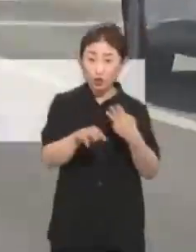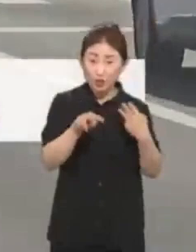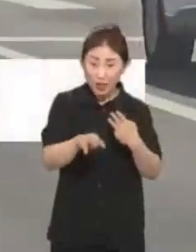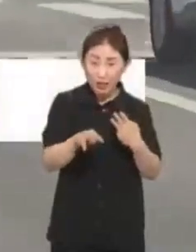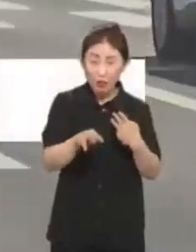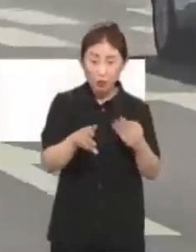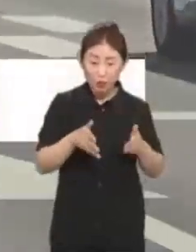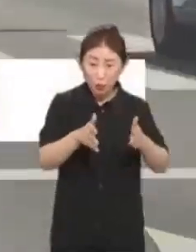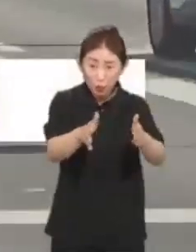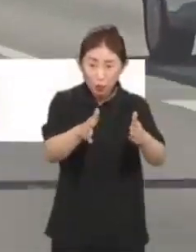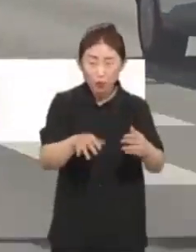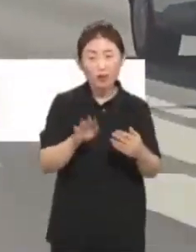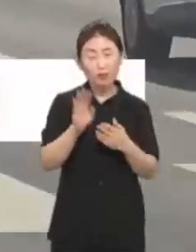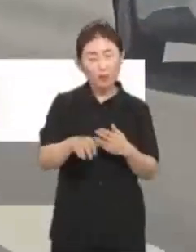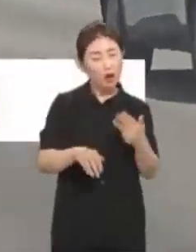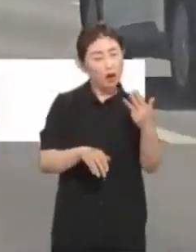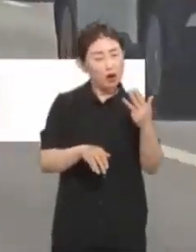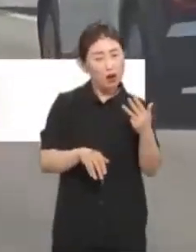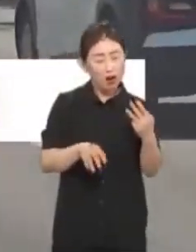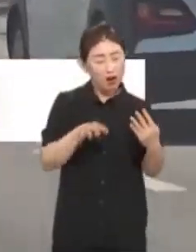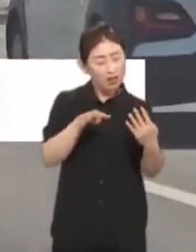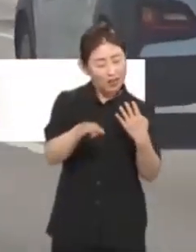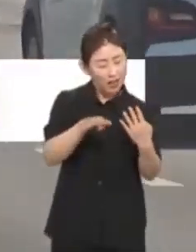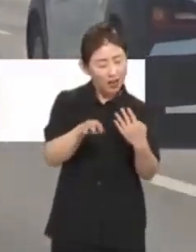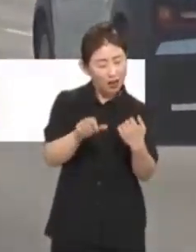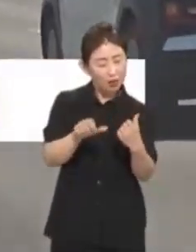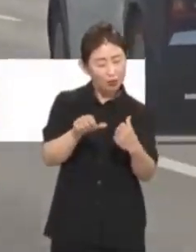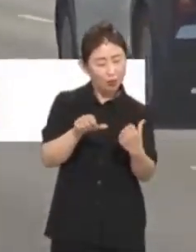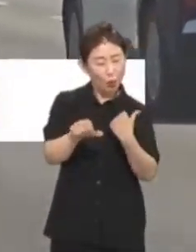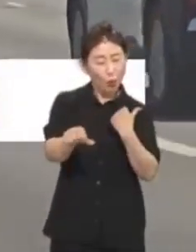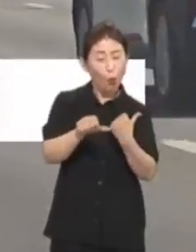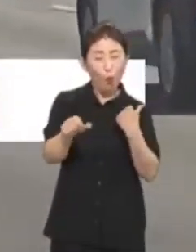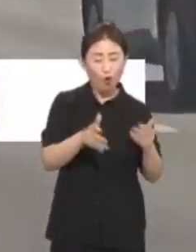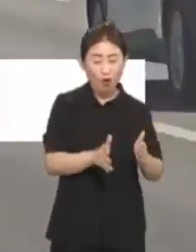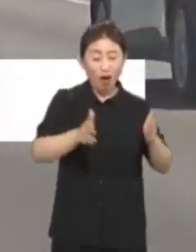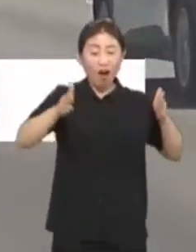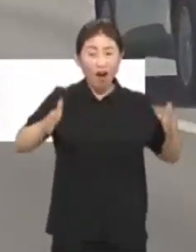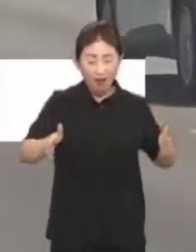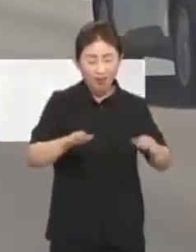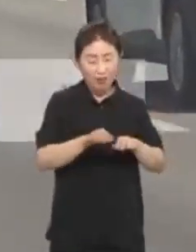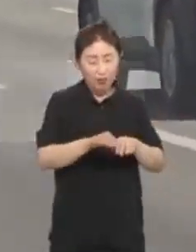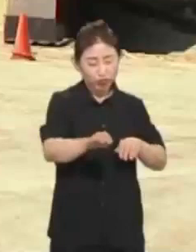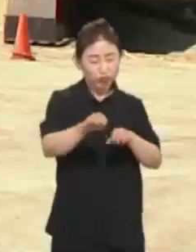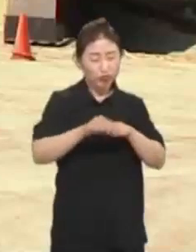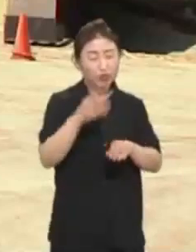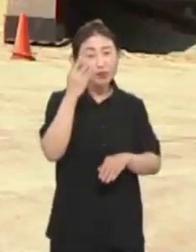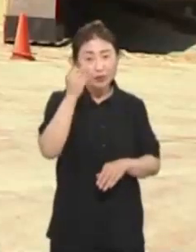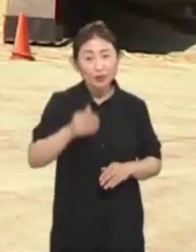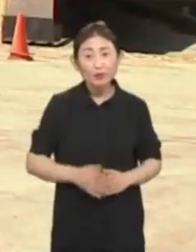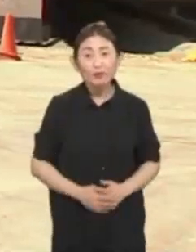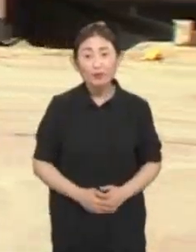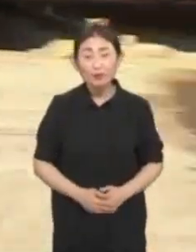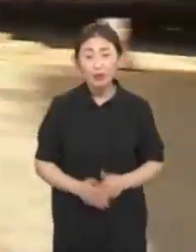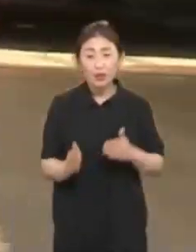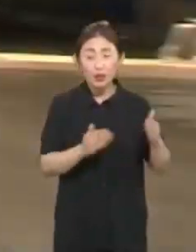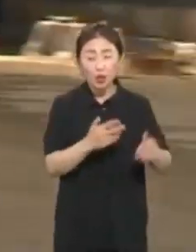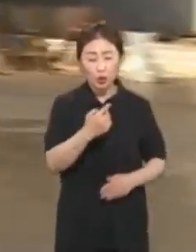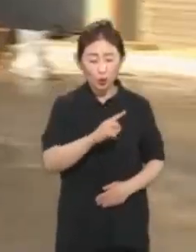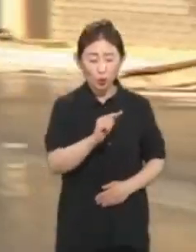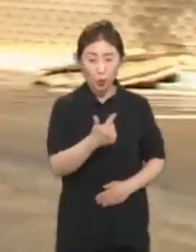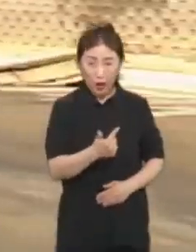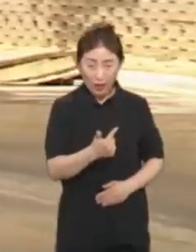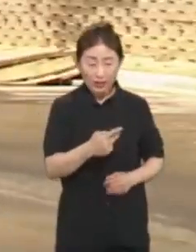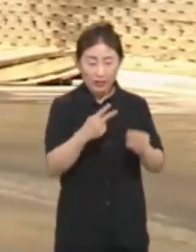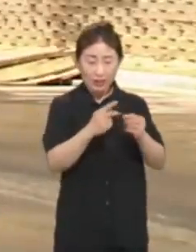6차로였던 도안동로가 8에서 10차로로 확장되면서 교통정체가 크게 줄었습니다. 이런 가운데 도안 2,